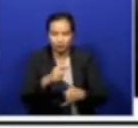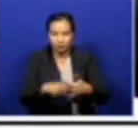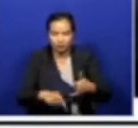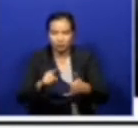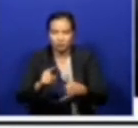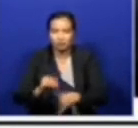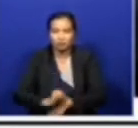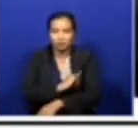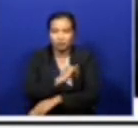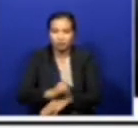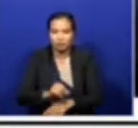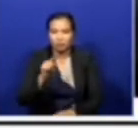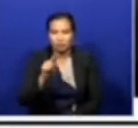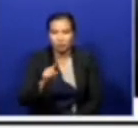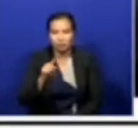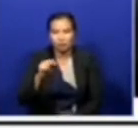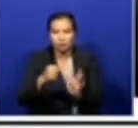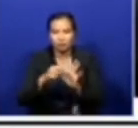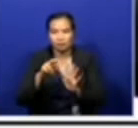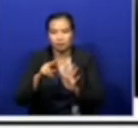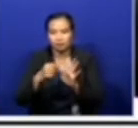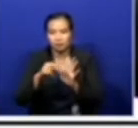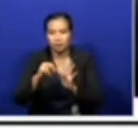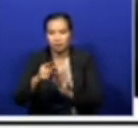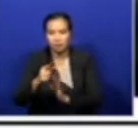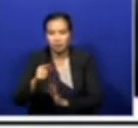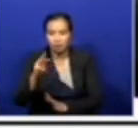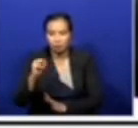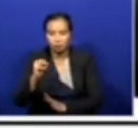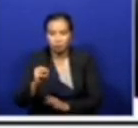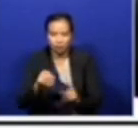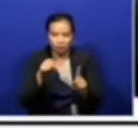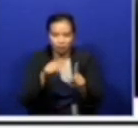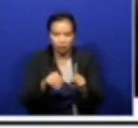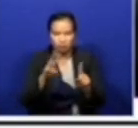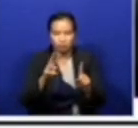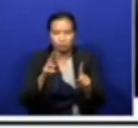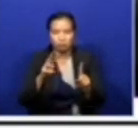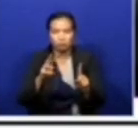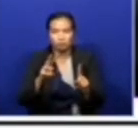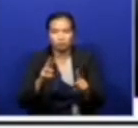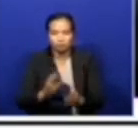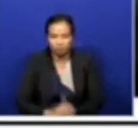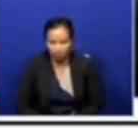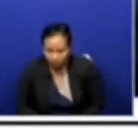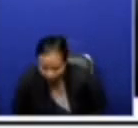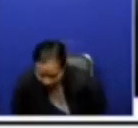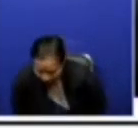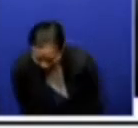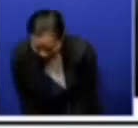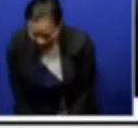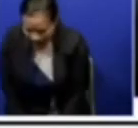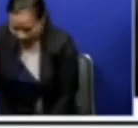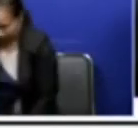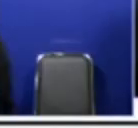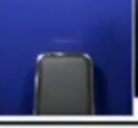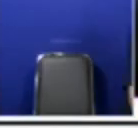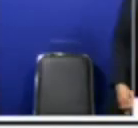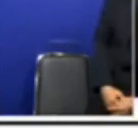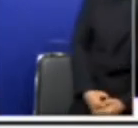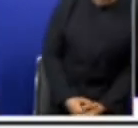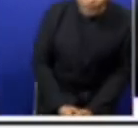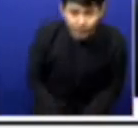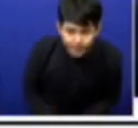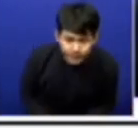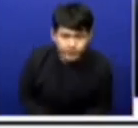างเมตรเนี่ยนะครับอยู่ที่ประมาณ 6.71 ตารางเมตรต่อ1คนและวางแผนว่